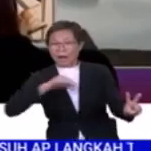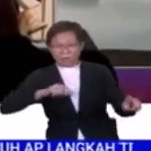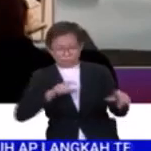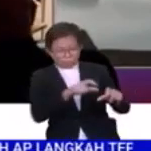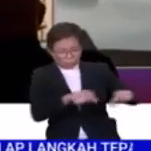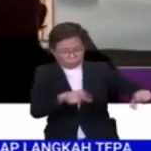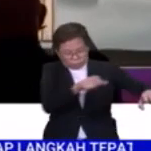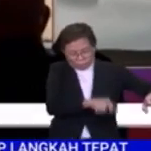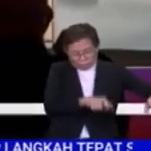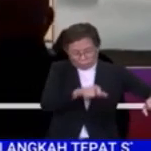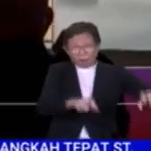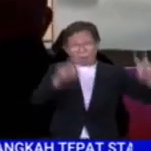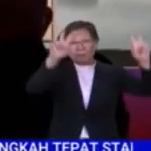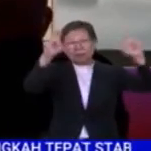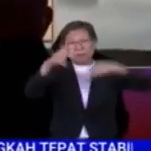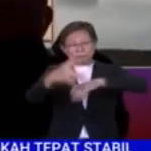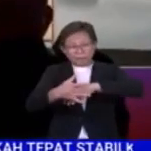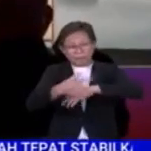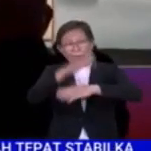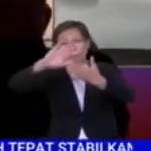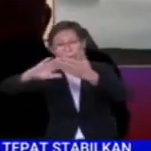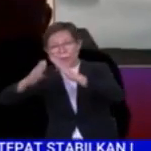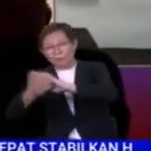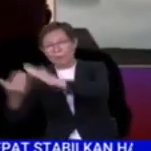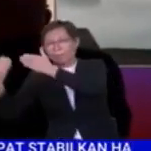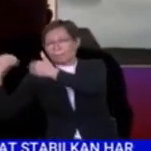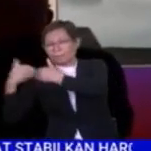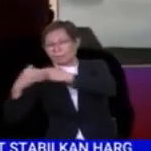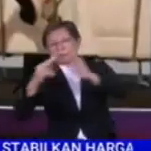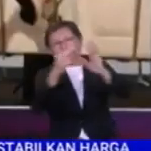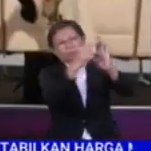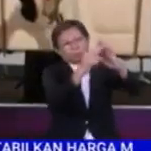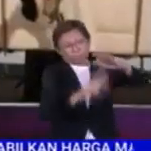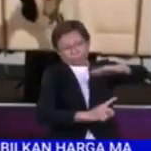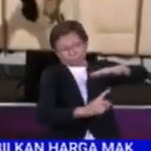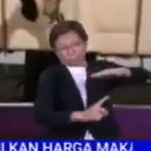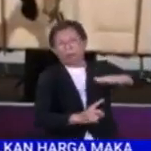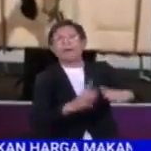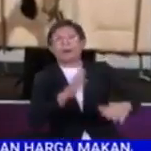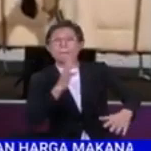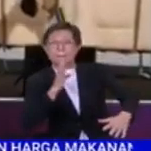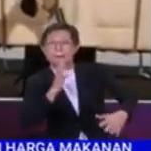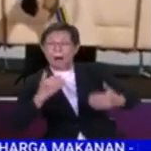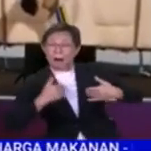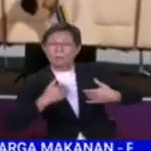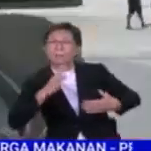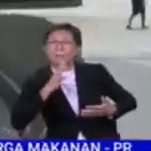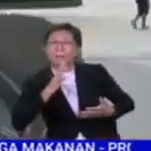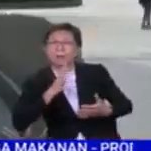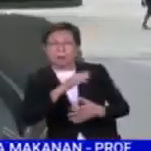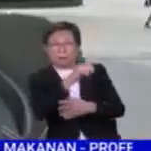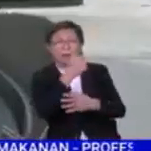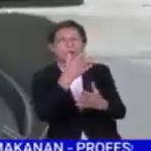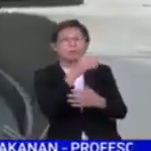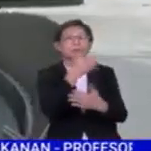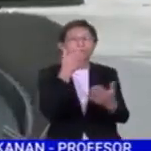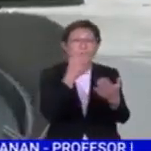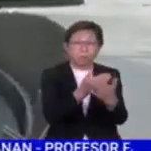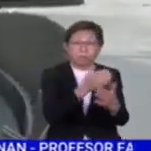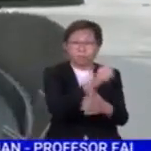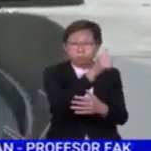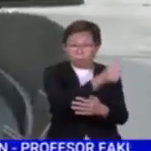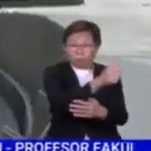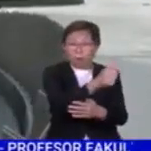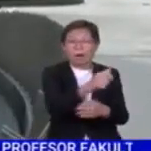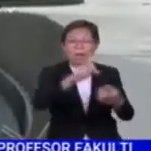bawah tajuk Teknologi, Masyarakat dan Peranan Dasar. Beliau turut menyentuh berkenaan keberkesanan Pusat Ekonomi Digital